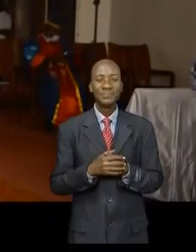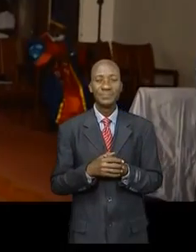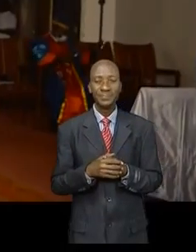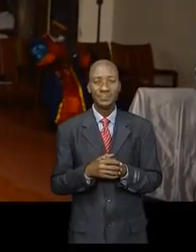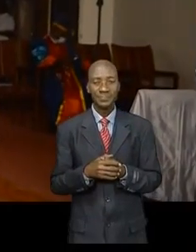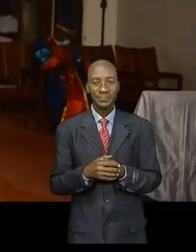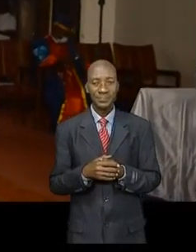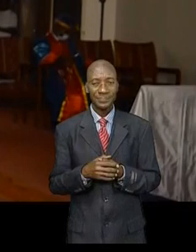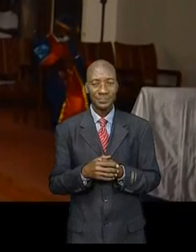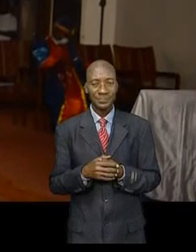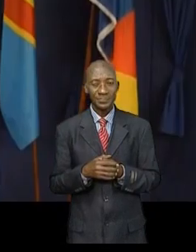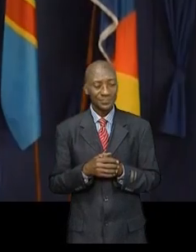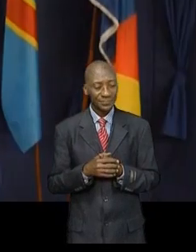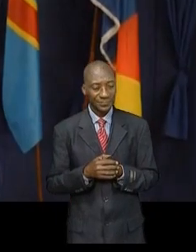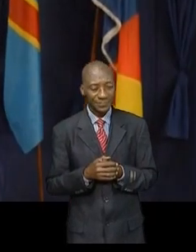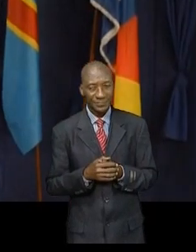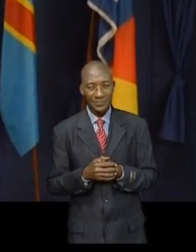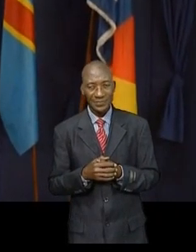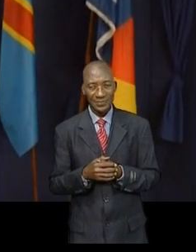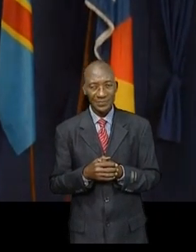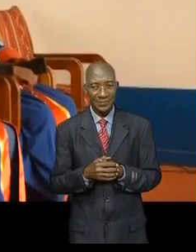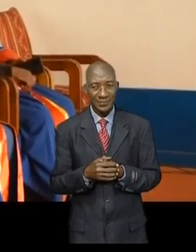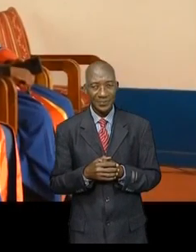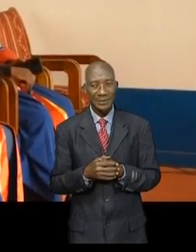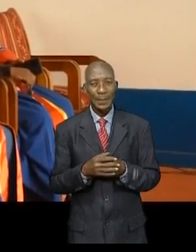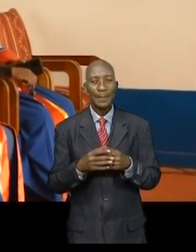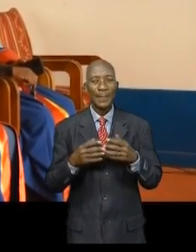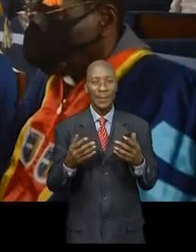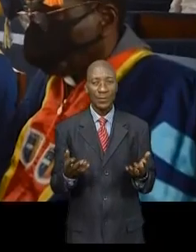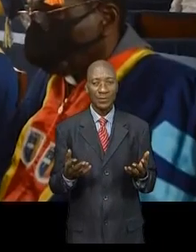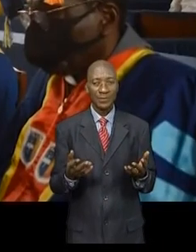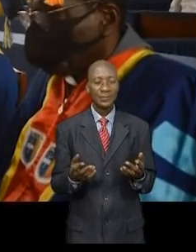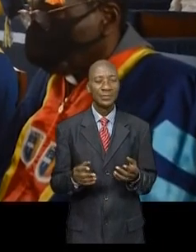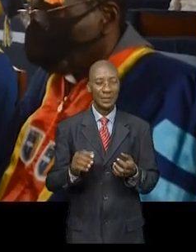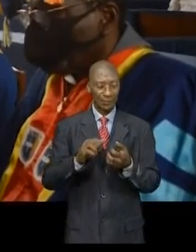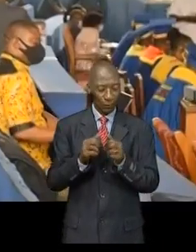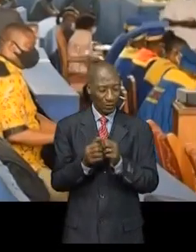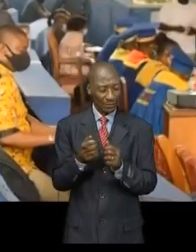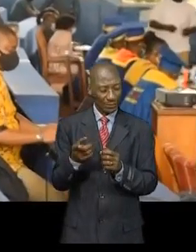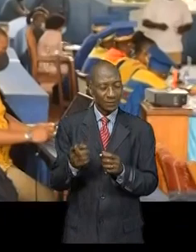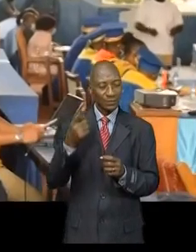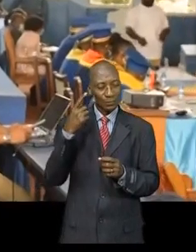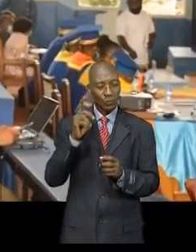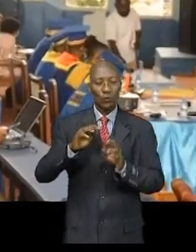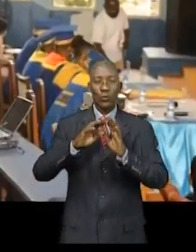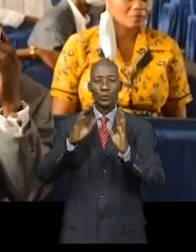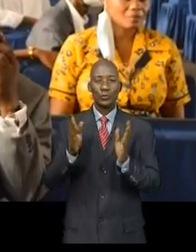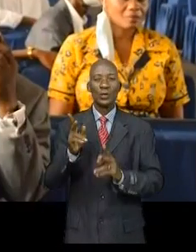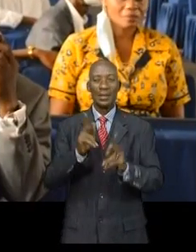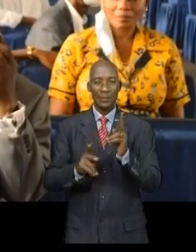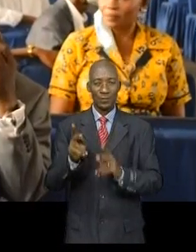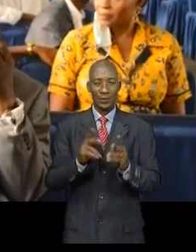Les troubles mentaux communs frappent près de 20 à 30% de la population en général. C'est un motif de consultation